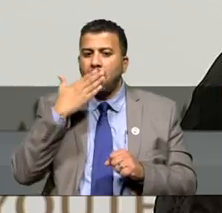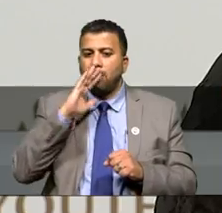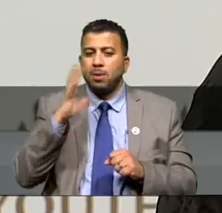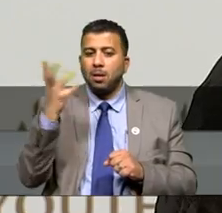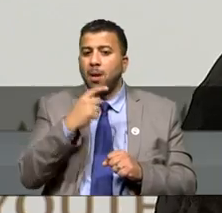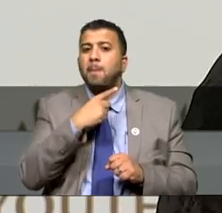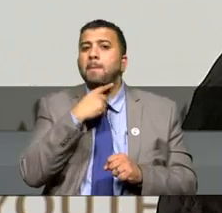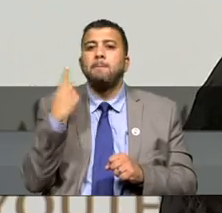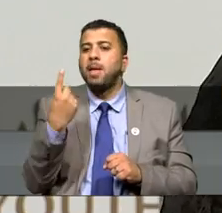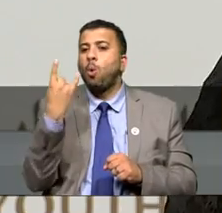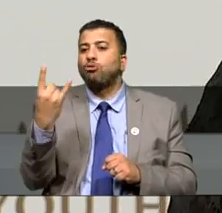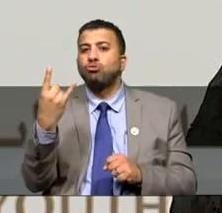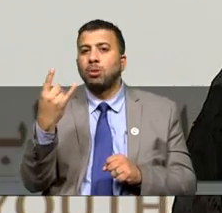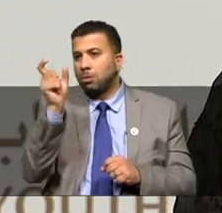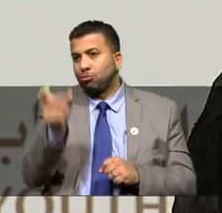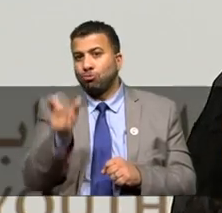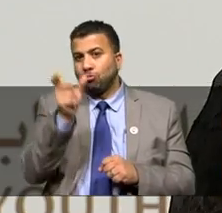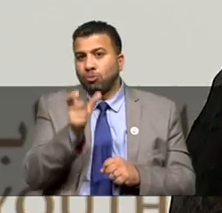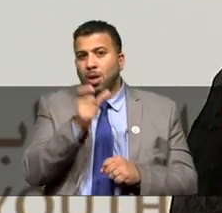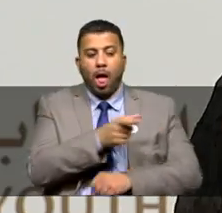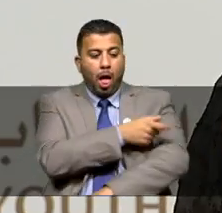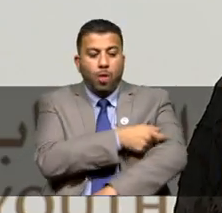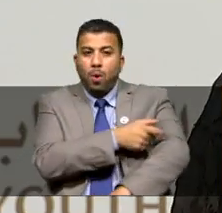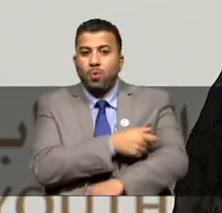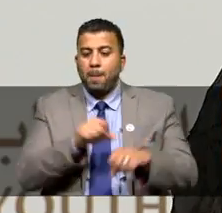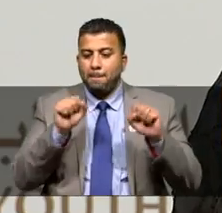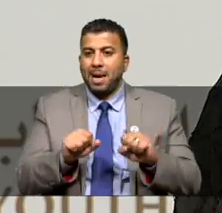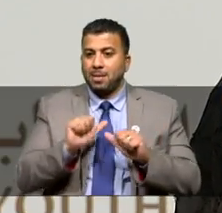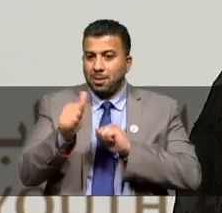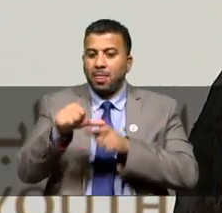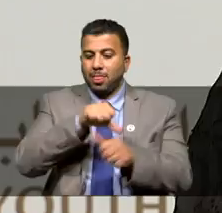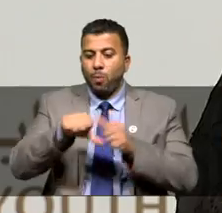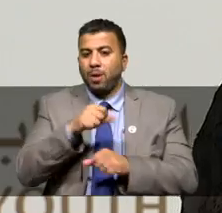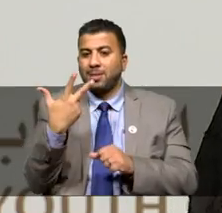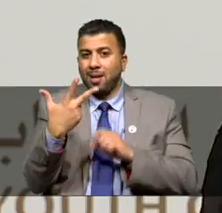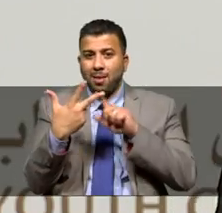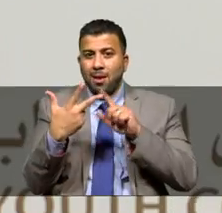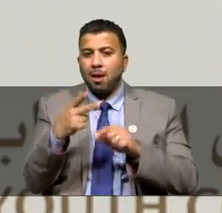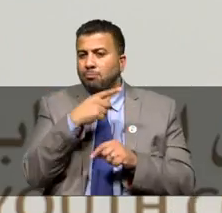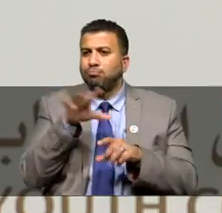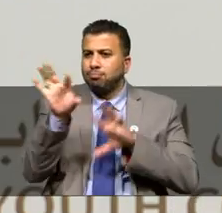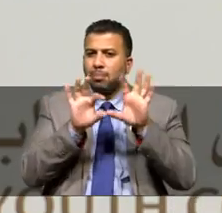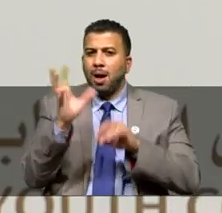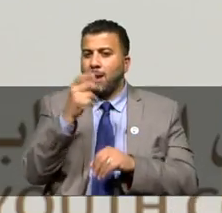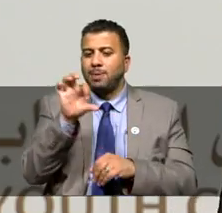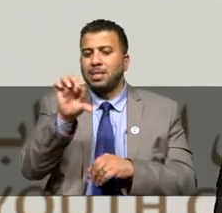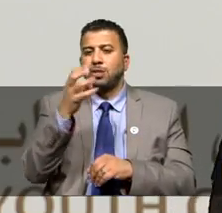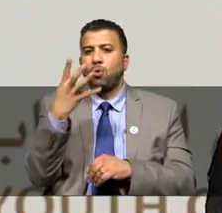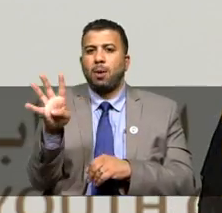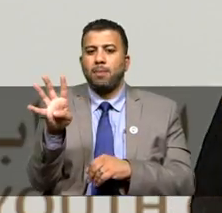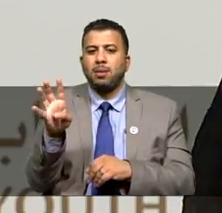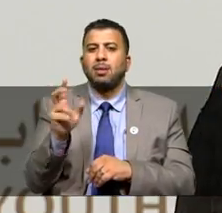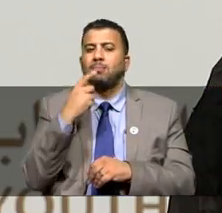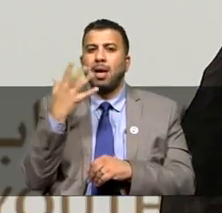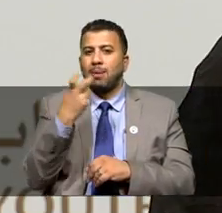معنا 110 مرشحين لعضوية المجالس للدورة الثالثة. نحن بنختار منهم 49، 7 لكل